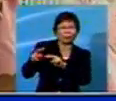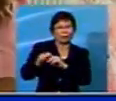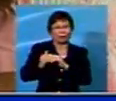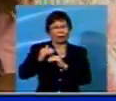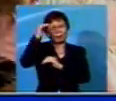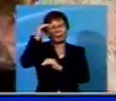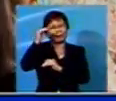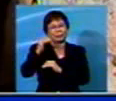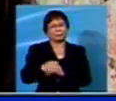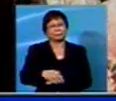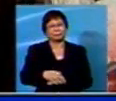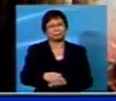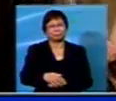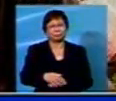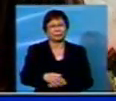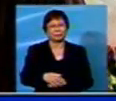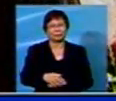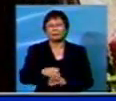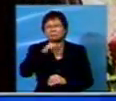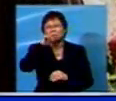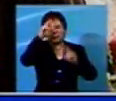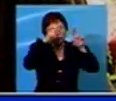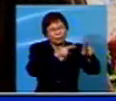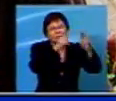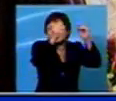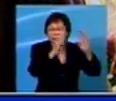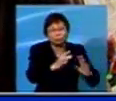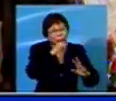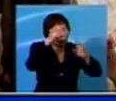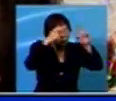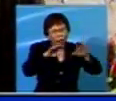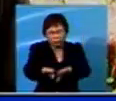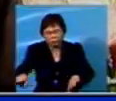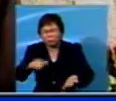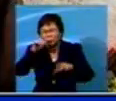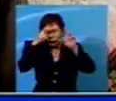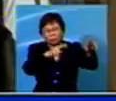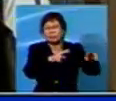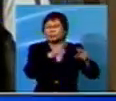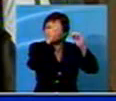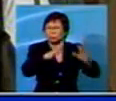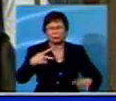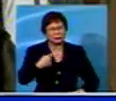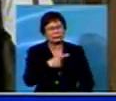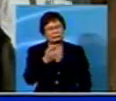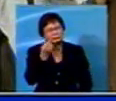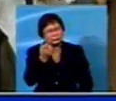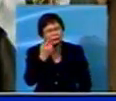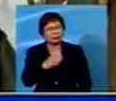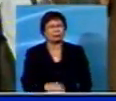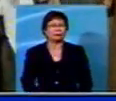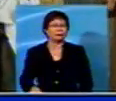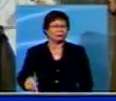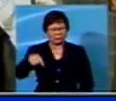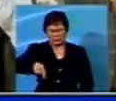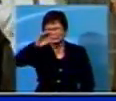lebihi daripada sepatutnya yang tidak menghormati Cikgu dan kita amat Kesar Saya rasa pakatan ini tak